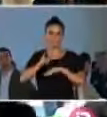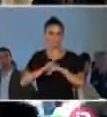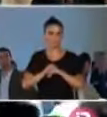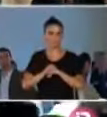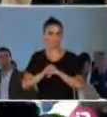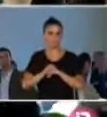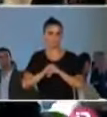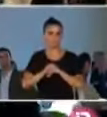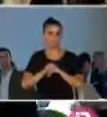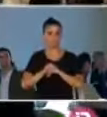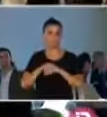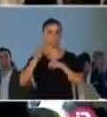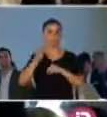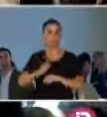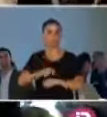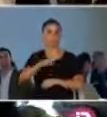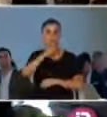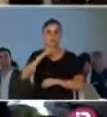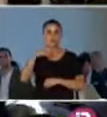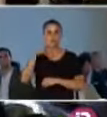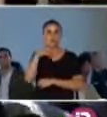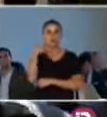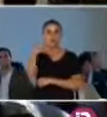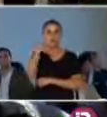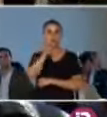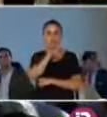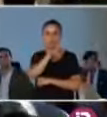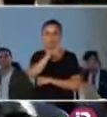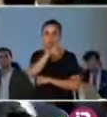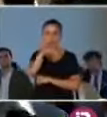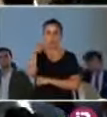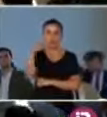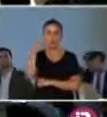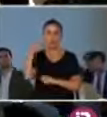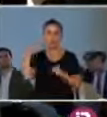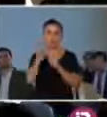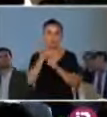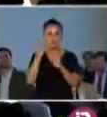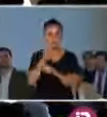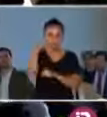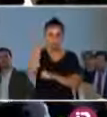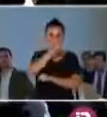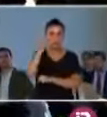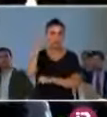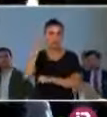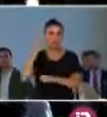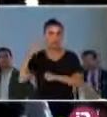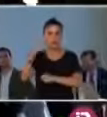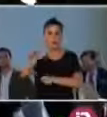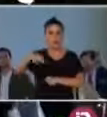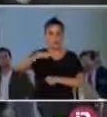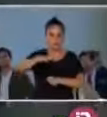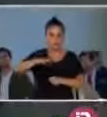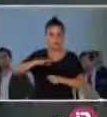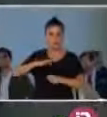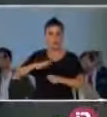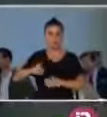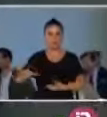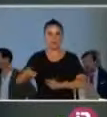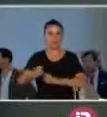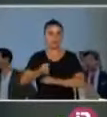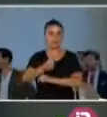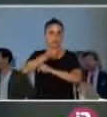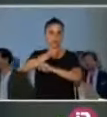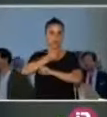ser. Per això miro el futur i veig la tenacitat dels treballadors i treballadores d'aquestes illes, que ens projecten cap a un demà d'èxit